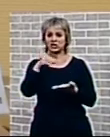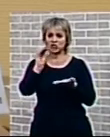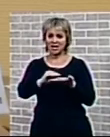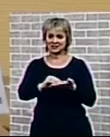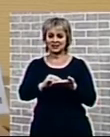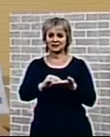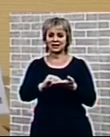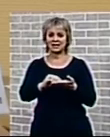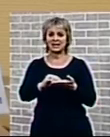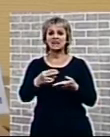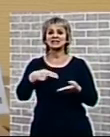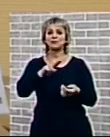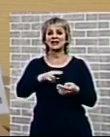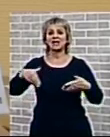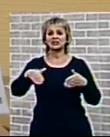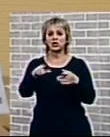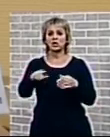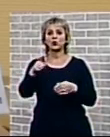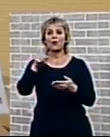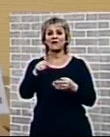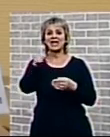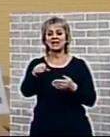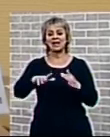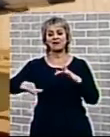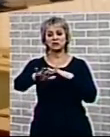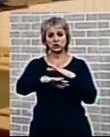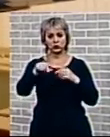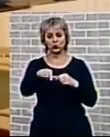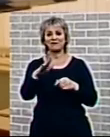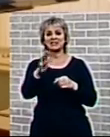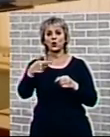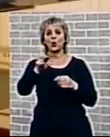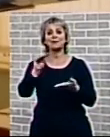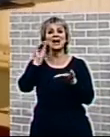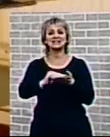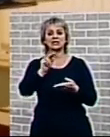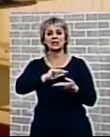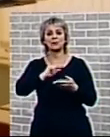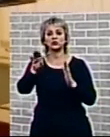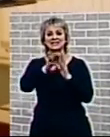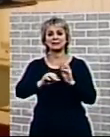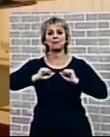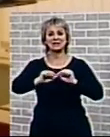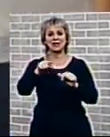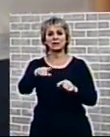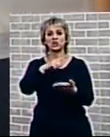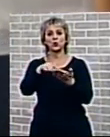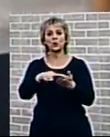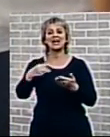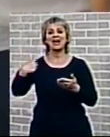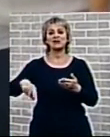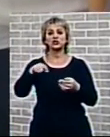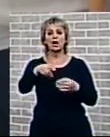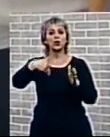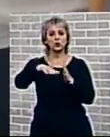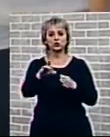оценки. Смертность на дорогах уверенной вам территории. Василий Голубев оценил работу системы «Безопасный город». В Новочеркасске